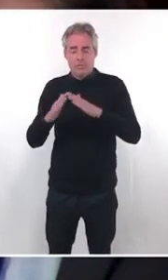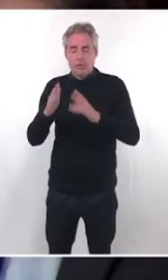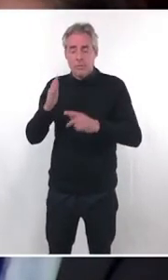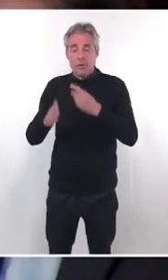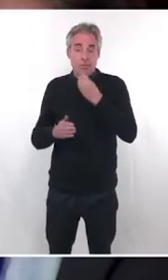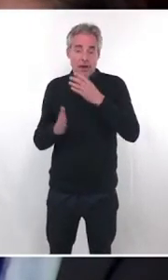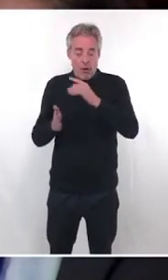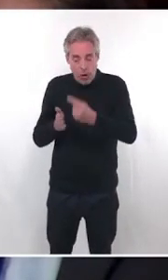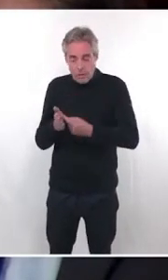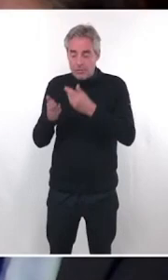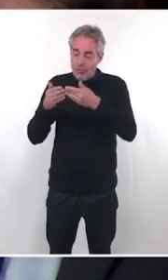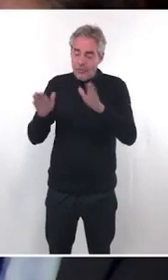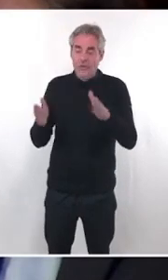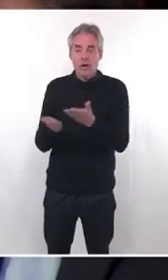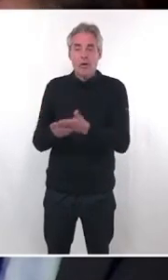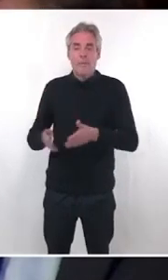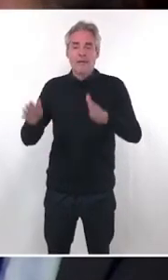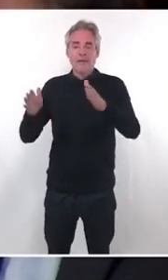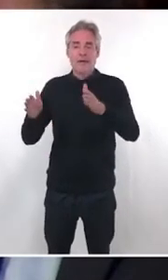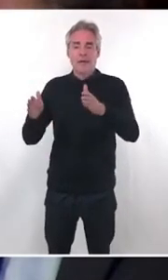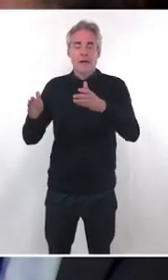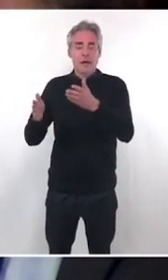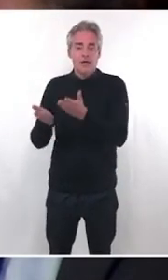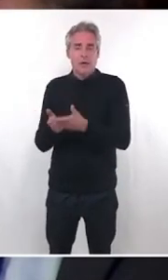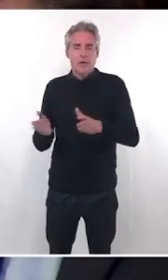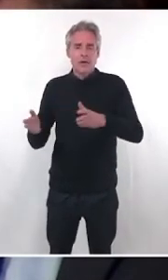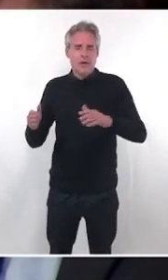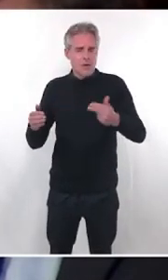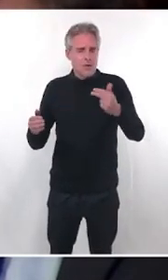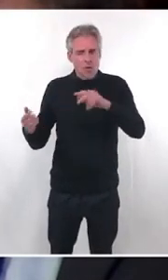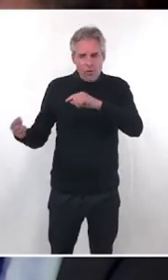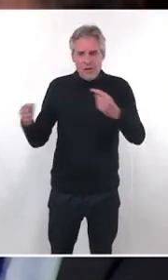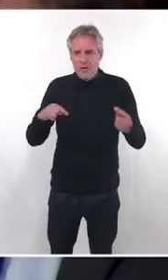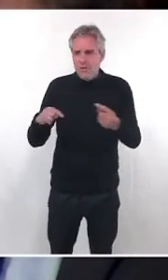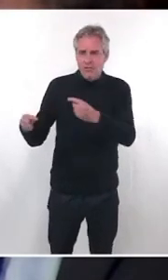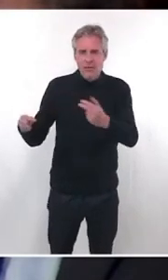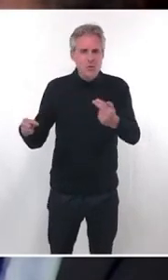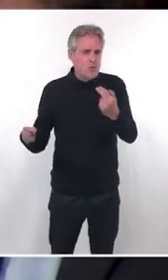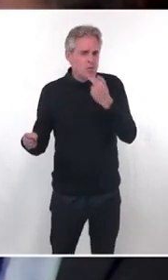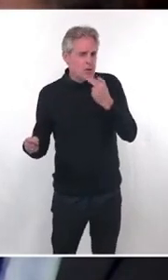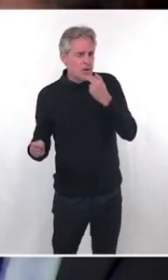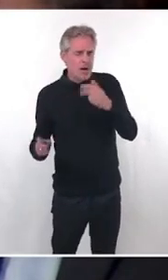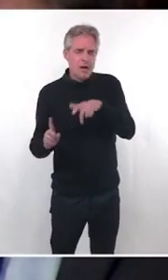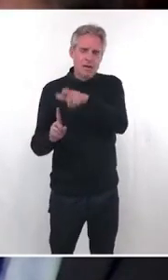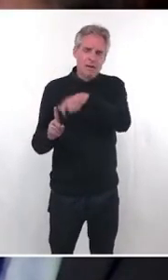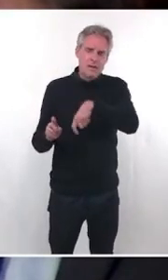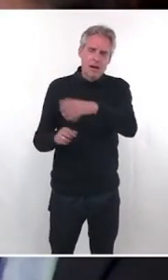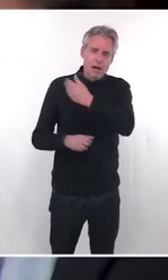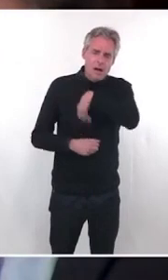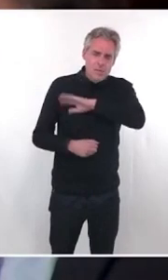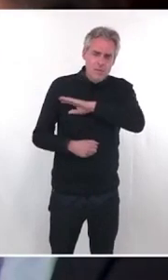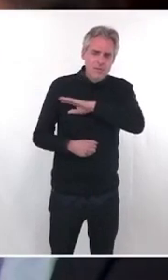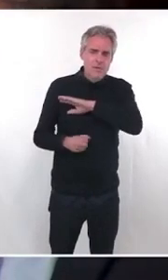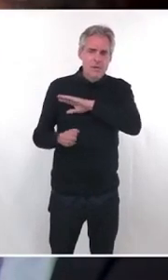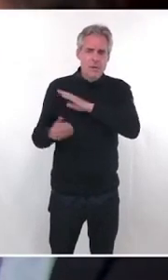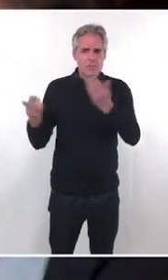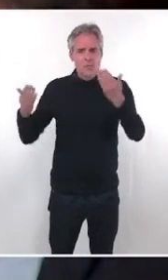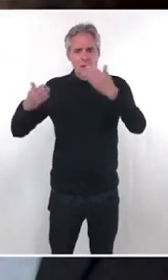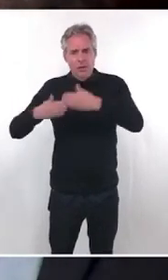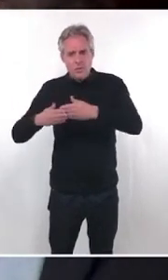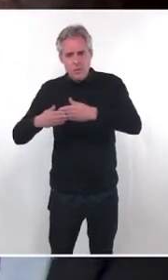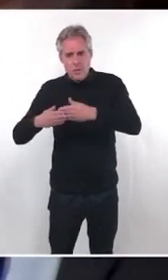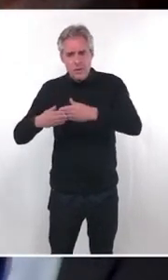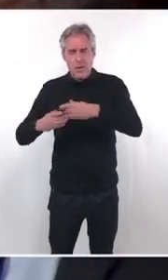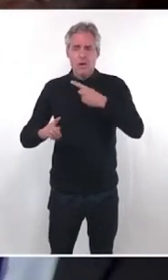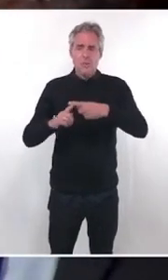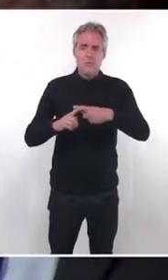bien qu'au bassin à flot, compte tenu des conflits d'usage qu'il y a entre les acteurs de la nuit et